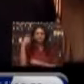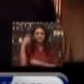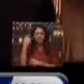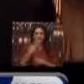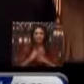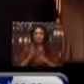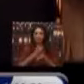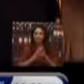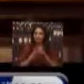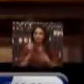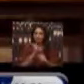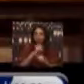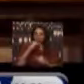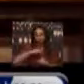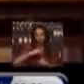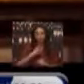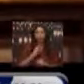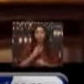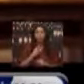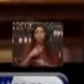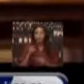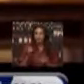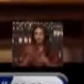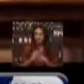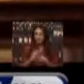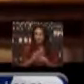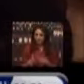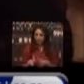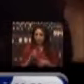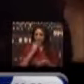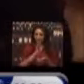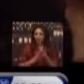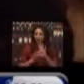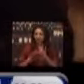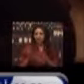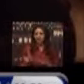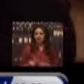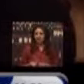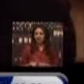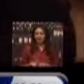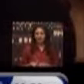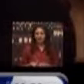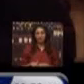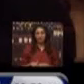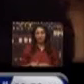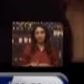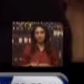احنا لسه عايشة متأثرة جدا.